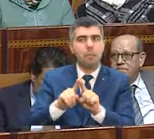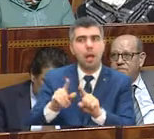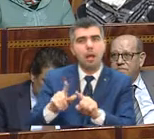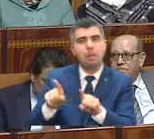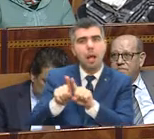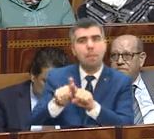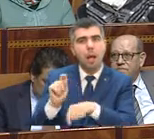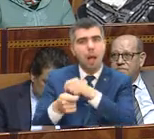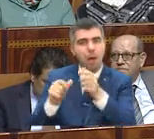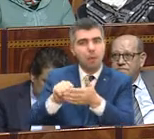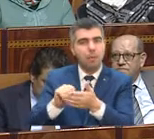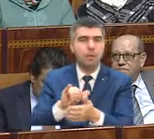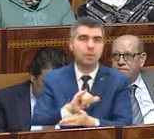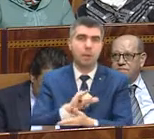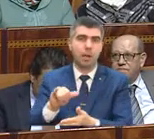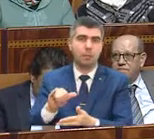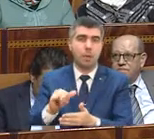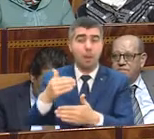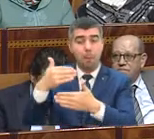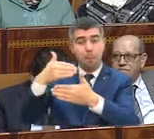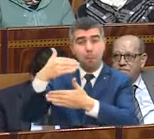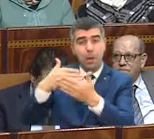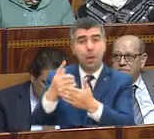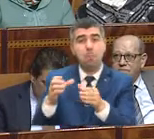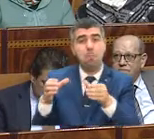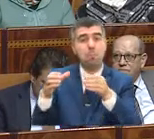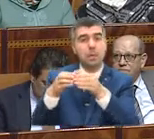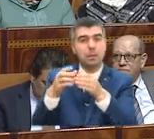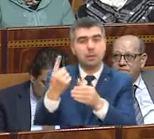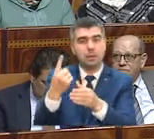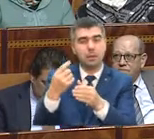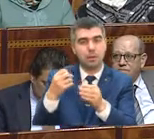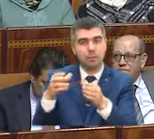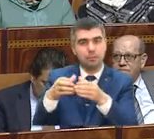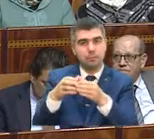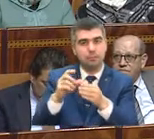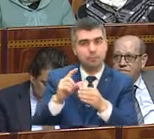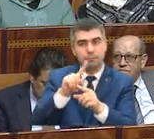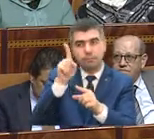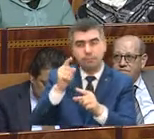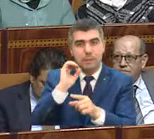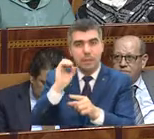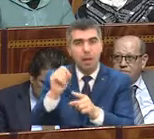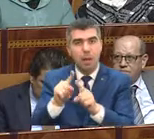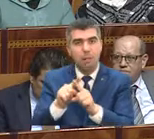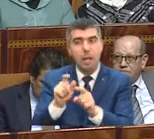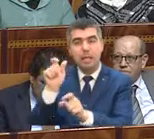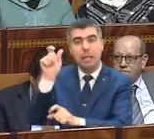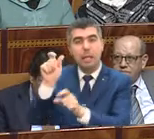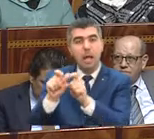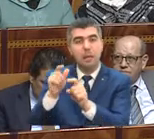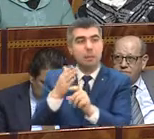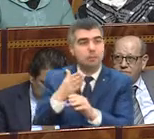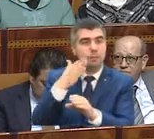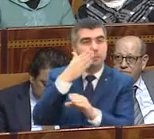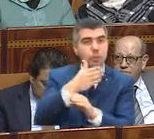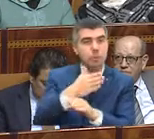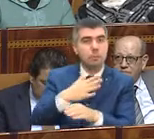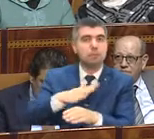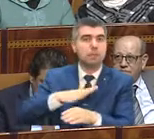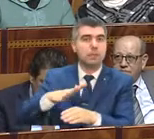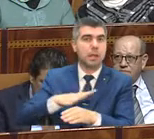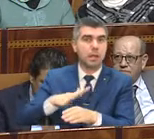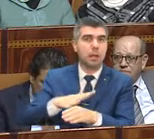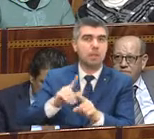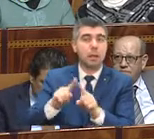العروبيه، والسيد يبني بيت شنو غايدير؟ فين غيمشي؟ فين غيمشي هاد الناس؟ واش باقي نتوما اللي كتصيفطوا الناس باش يهاجروا للمدينه؟ نتوما